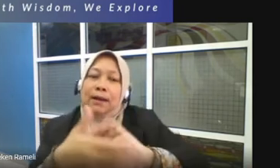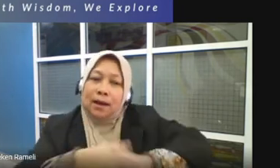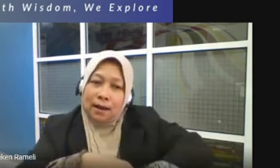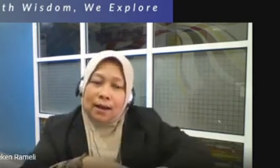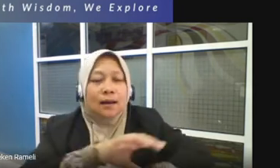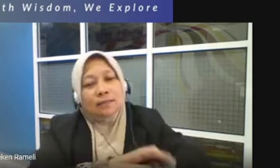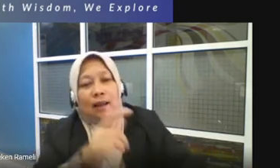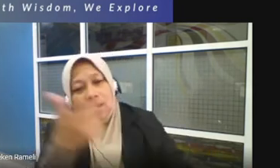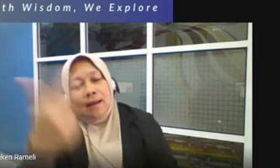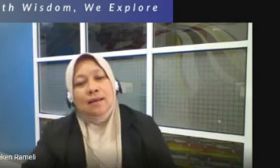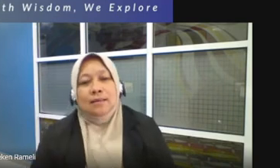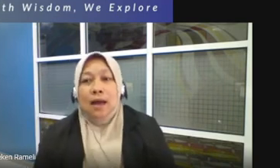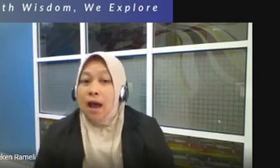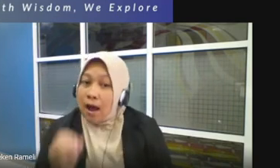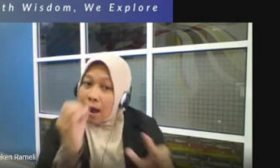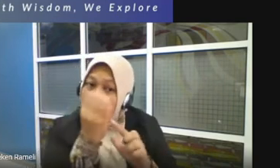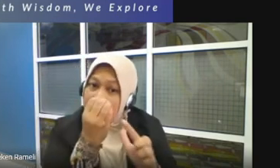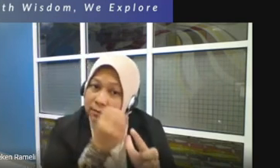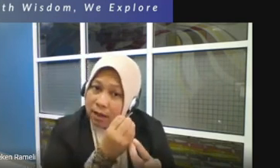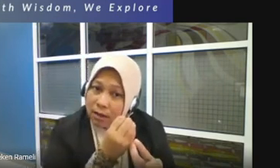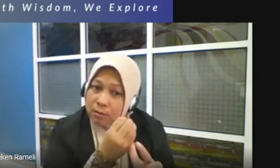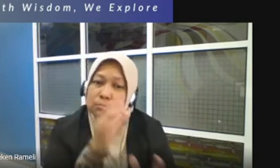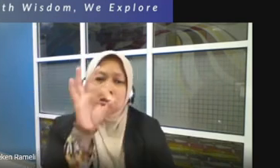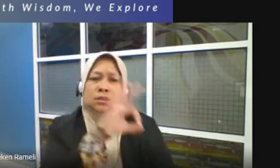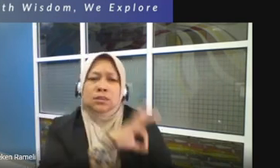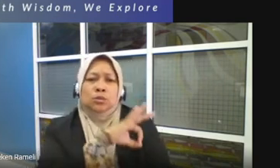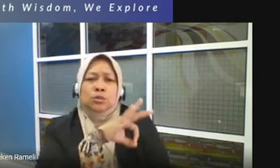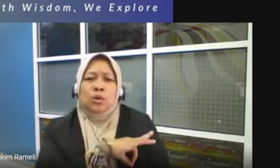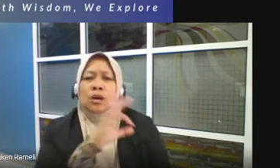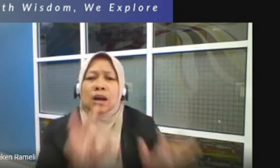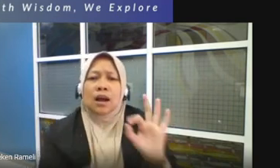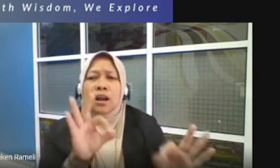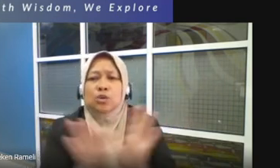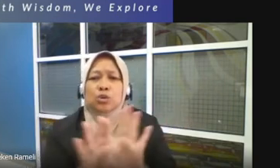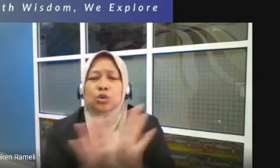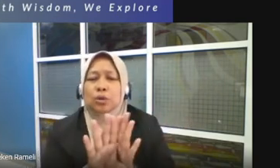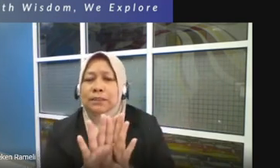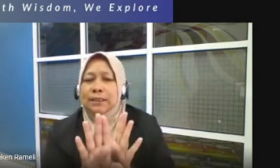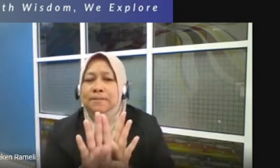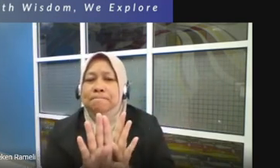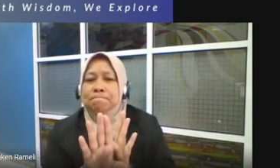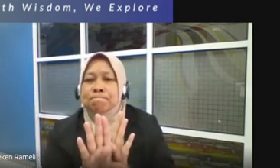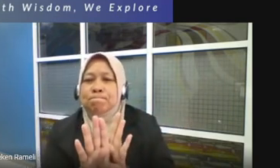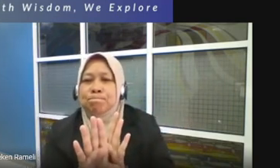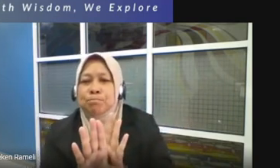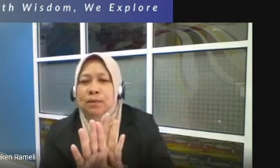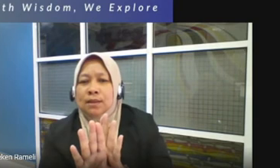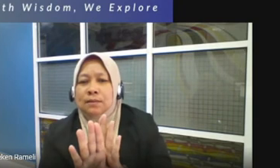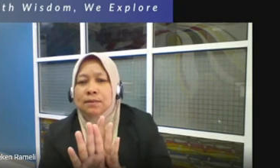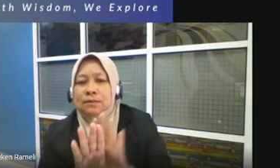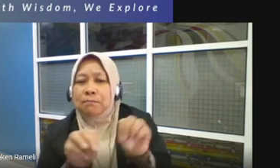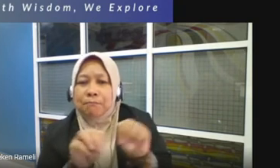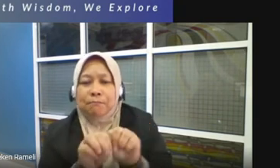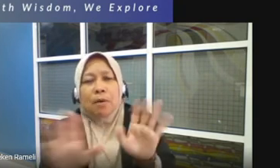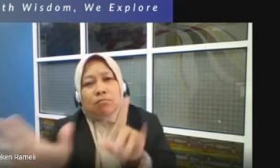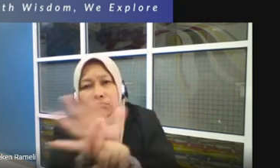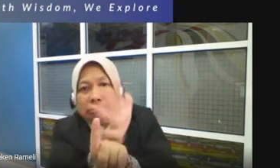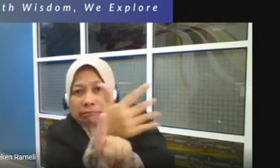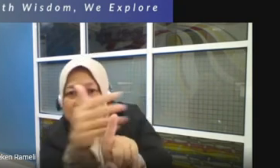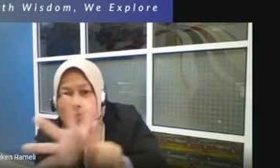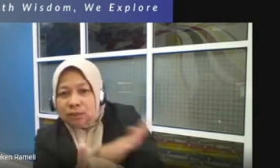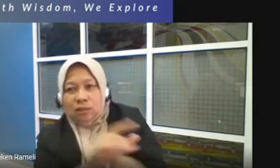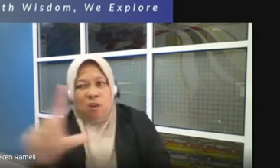dan sebagainya. Ataupun memberi manfaat sekiranya kita nak bermain helah dengan orang yang nak merendahkan diri kita.